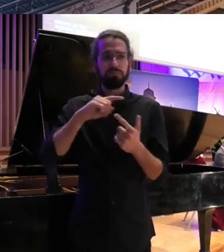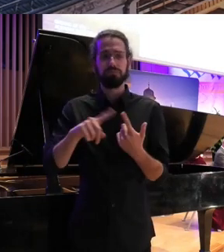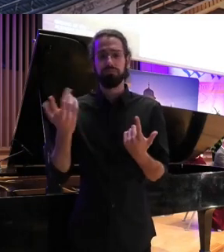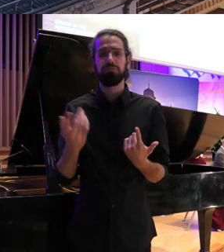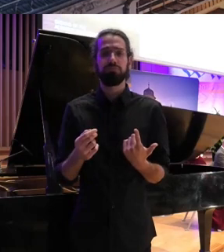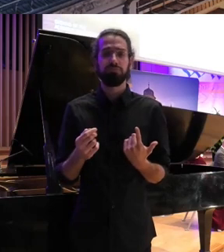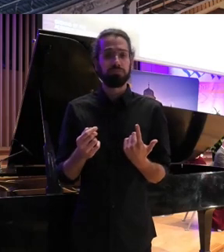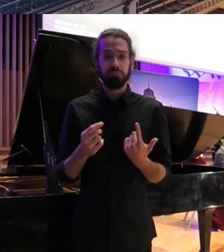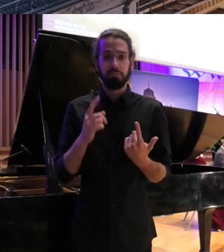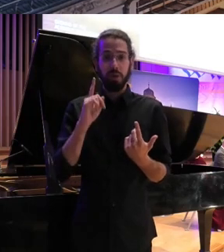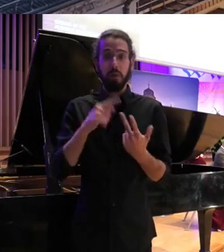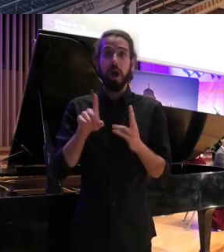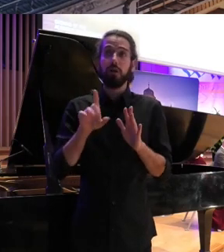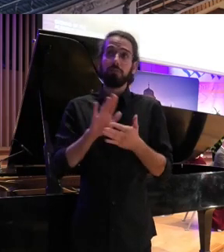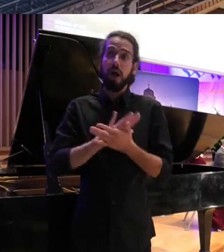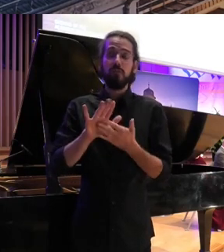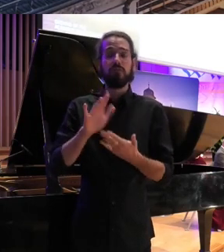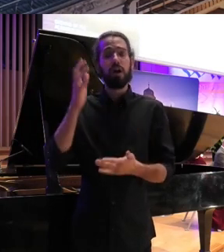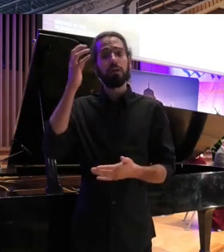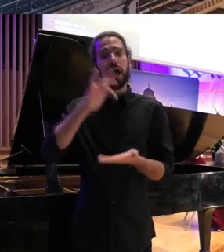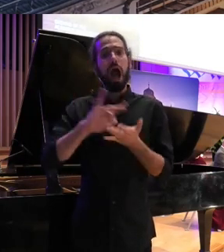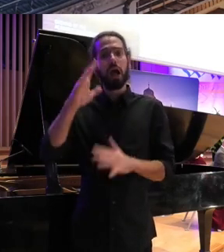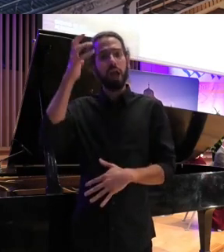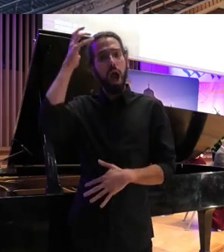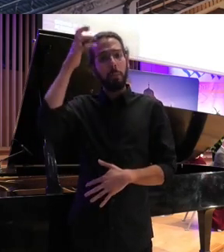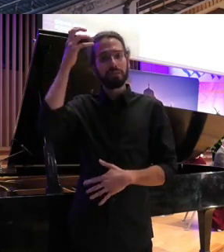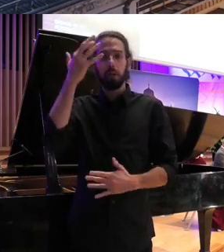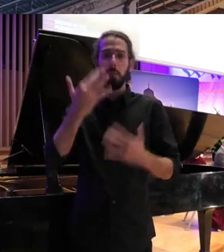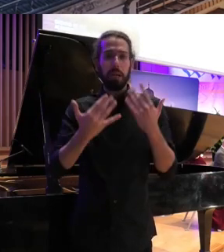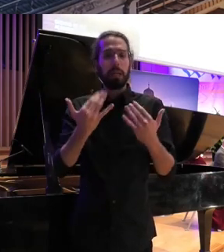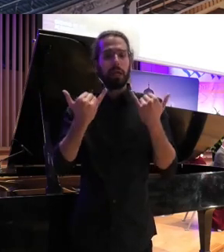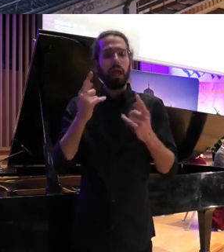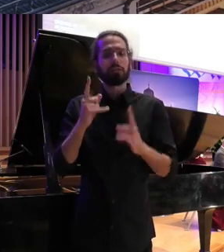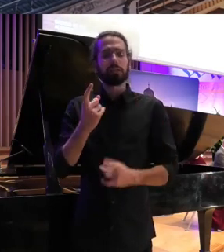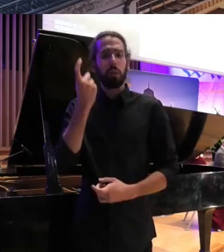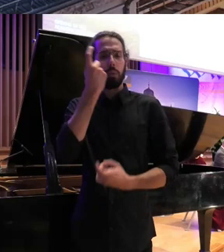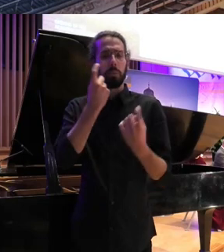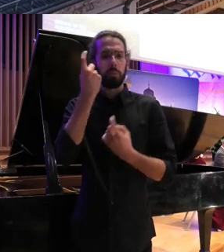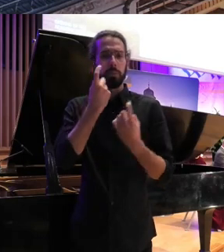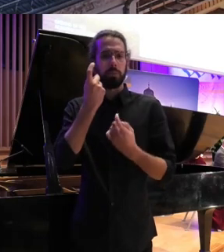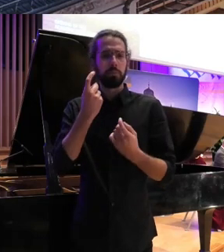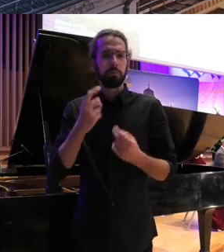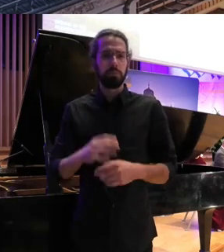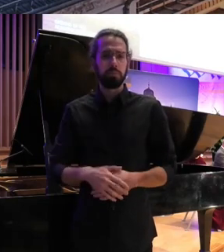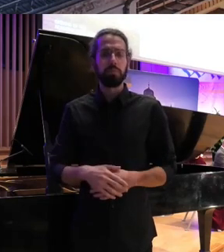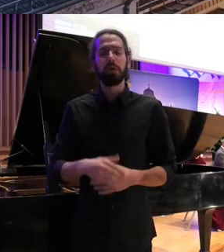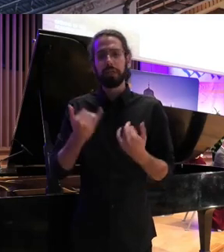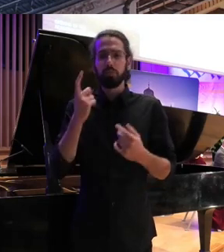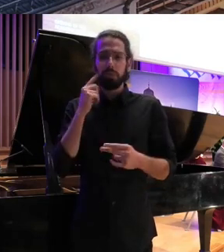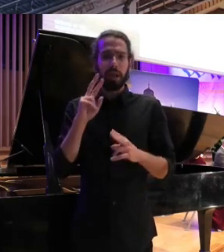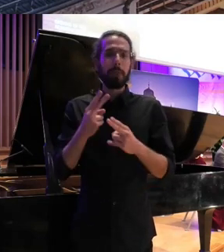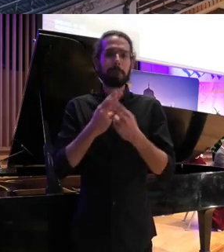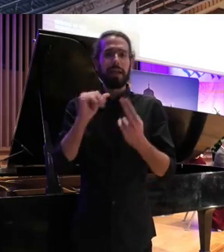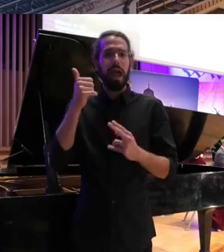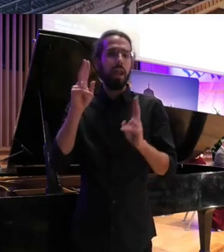der wirklich ganz reinen abstrakten Mathematik gibt es da einige Fragestellungen, die jetzt, also die bekannteste vielleicht die Riemann-Hypothese, und die